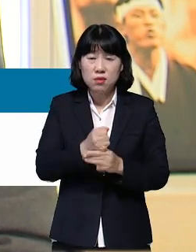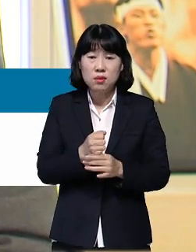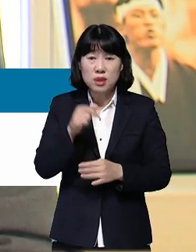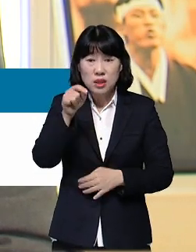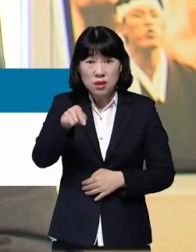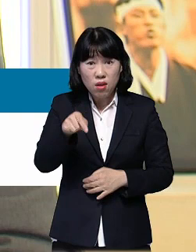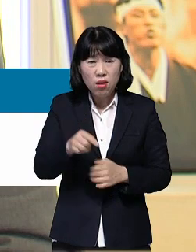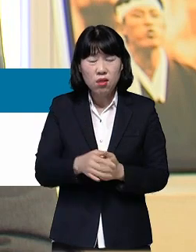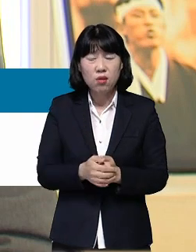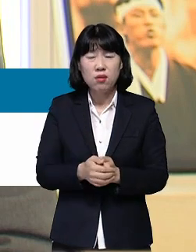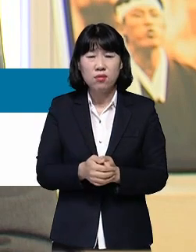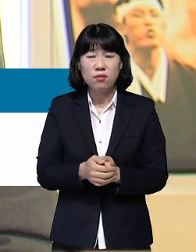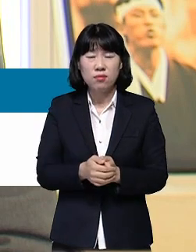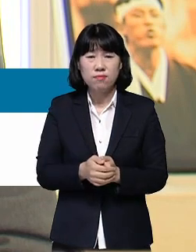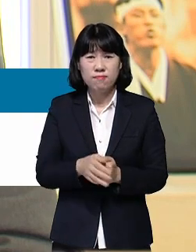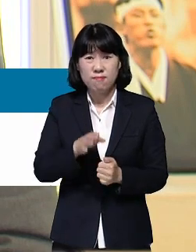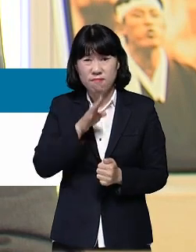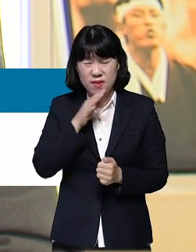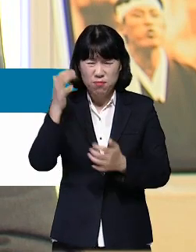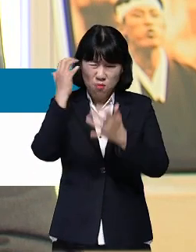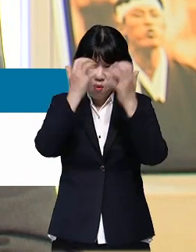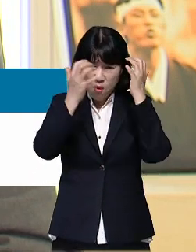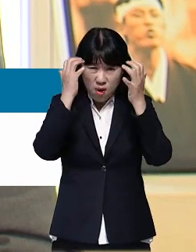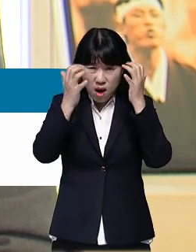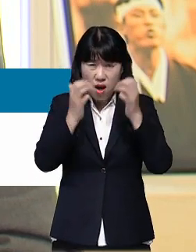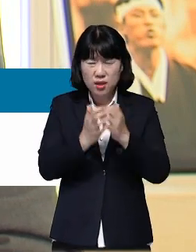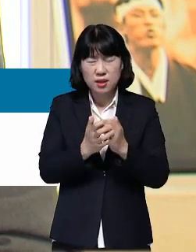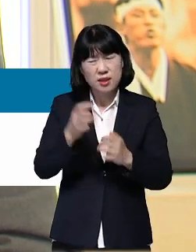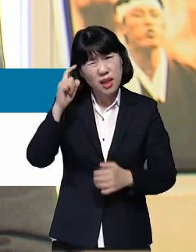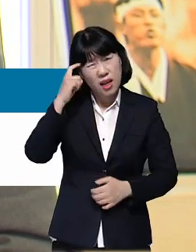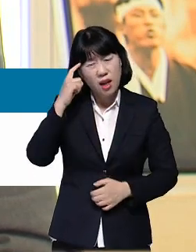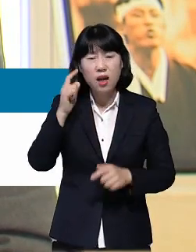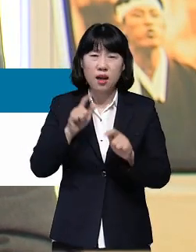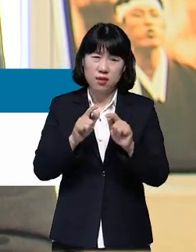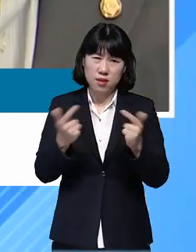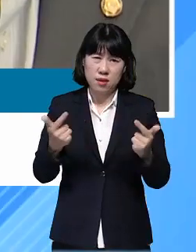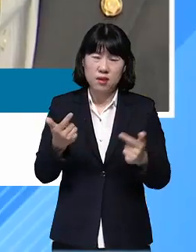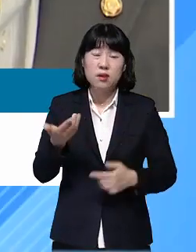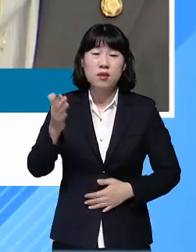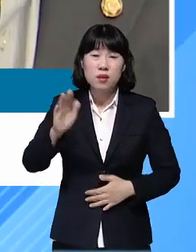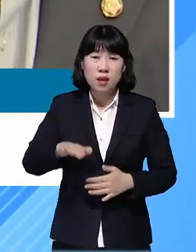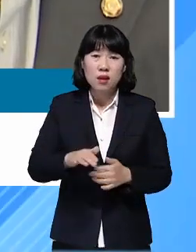뭐 반드시 어떤 혼란이다 이렇게 생각하지는 않습니다. 그러나